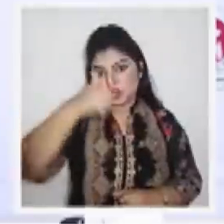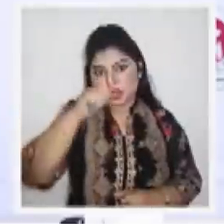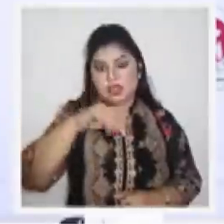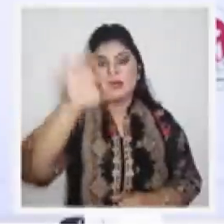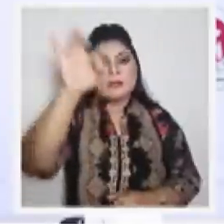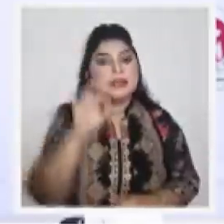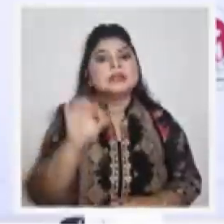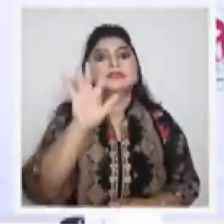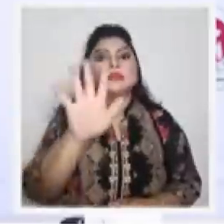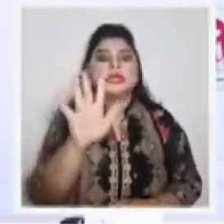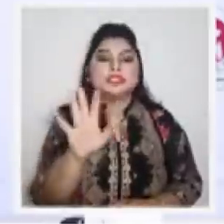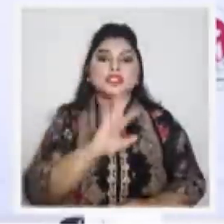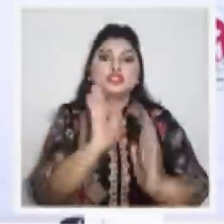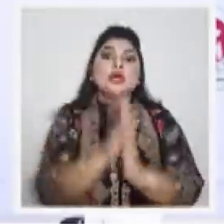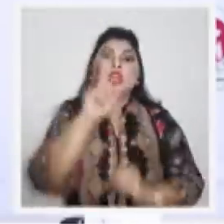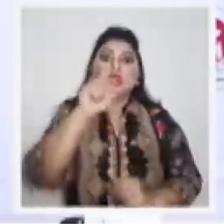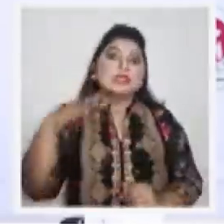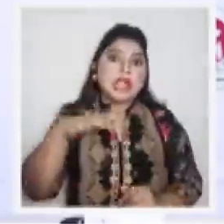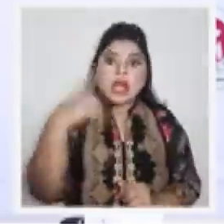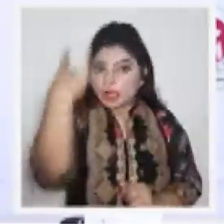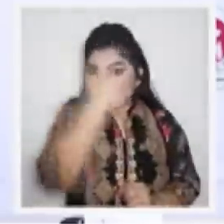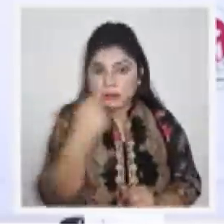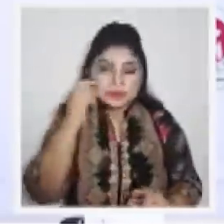ঢাকা ডিভিশনের মধ্যে টাঙ্গাইলে, যেটা